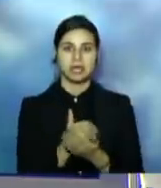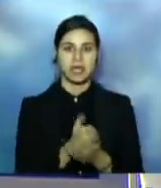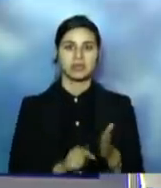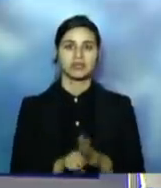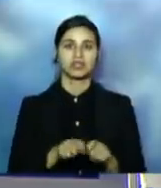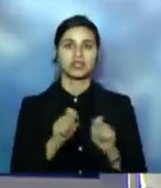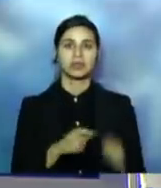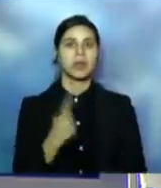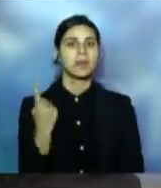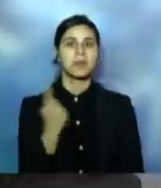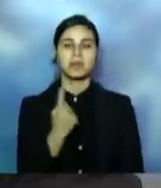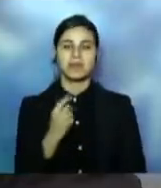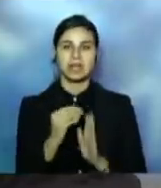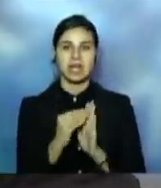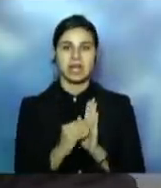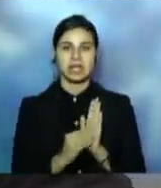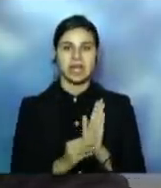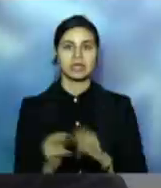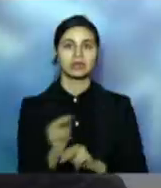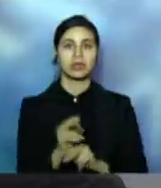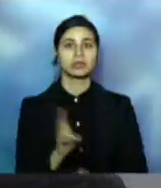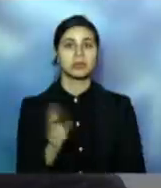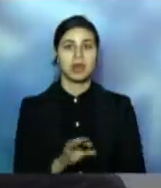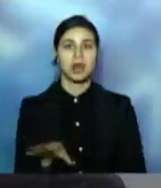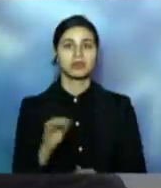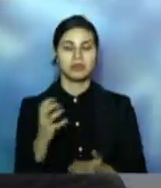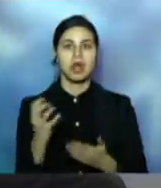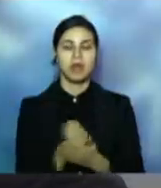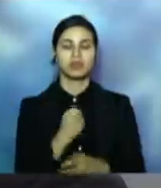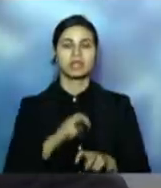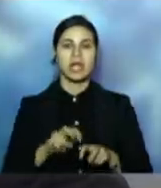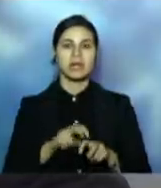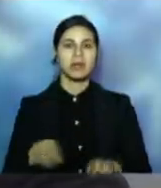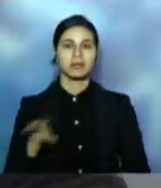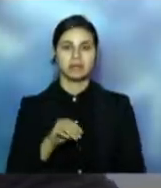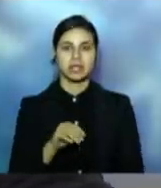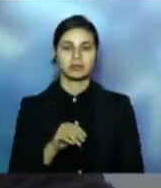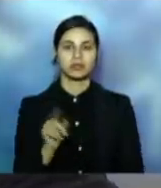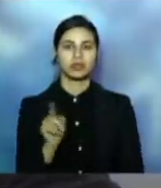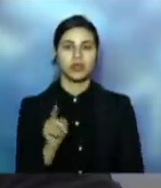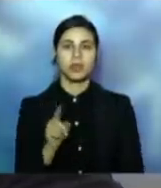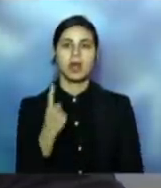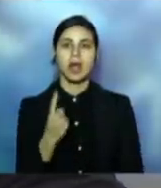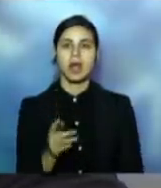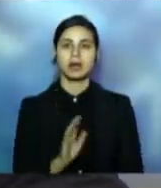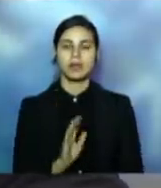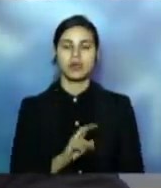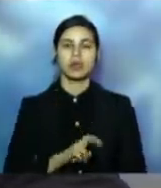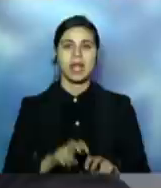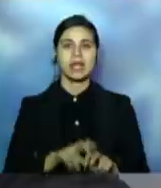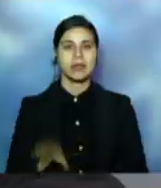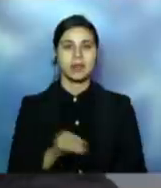შეიქმნა პირველი გაიდლაინი მკურნალობის. მაგრამ აღმოჩნდა ექიმებისათვის, აღმოჩნდა, რომ არა მხოლოდ